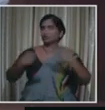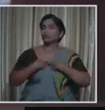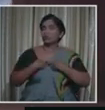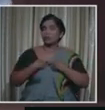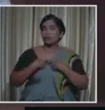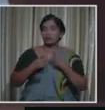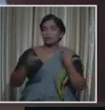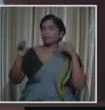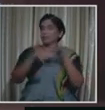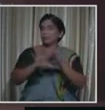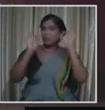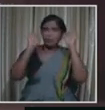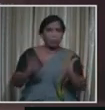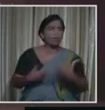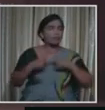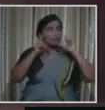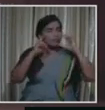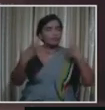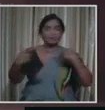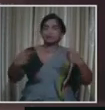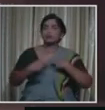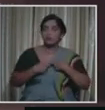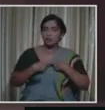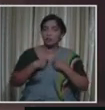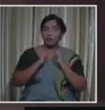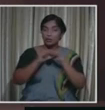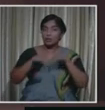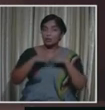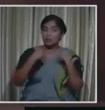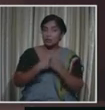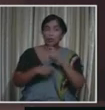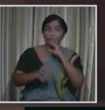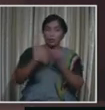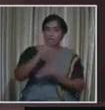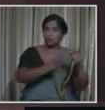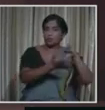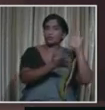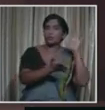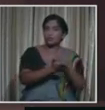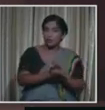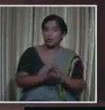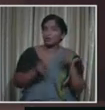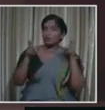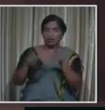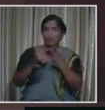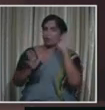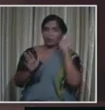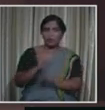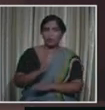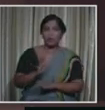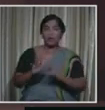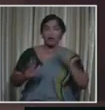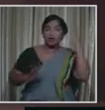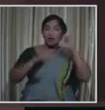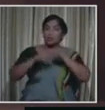dekara sambandhu dovi. Evela api, api urushamita vya parekila sesta dikara nandu addemma. Me tahanam iwatkaran nakeela. Api jatiyantra